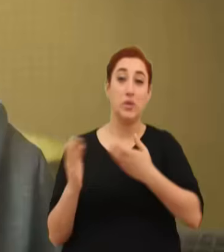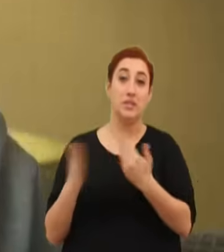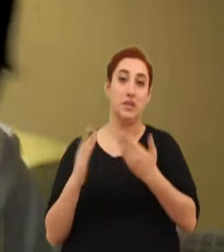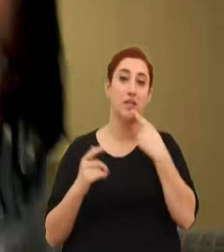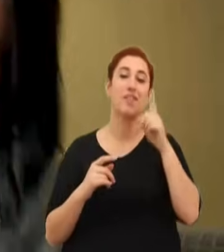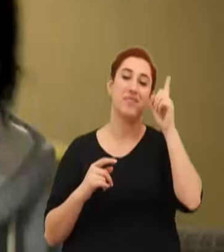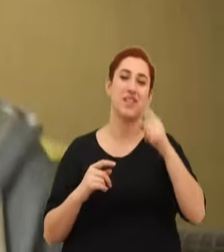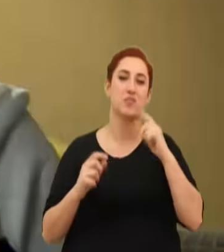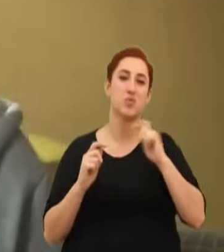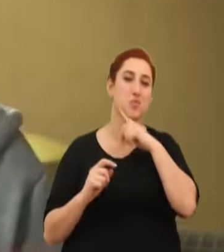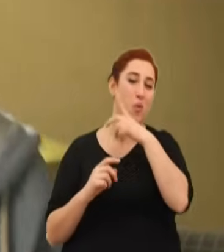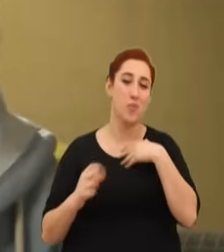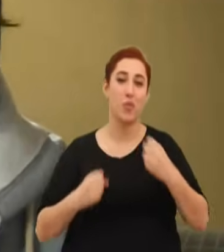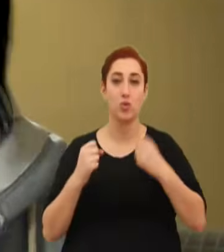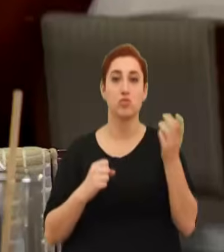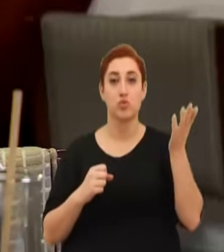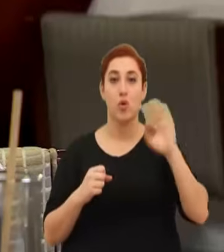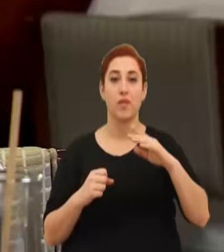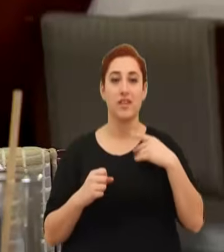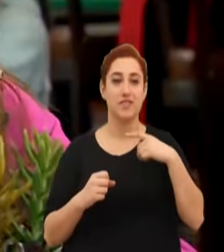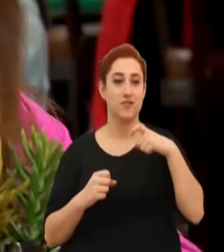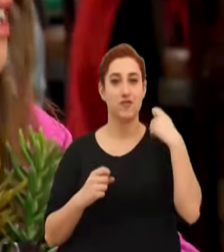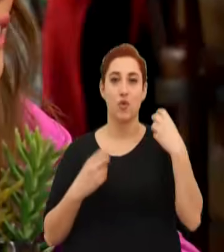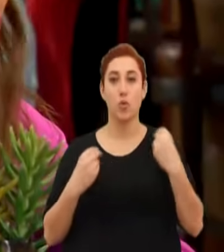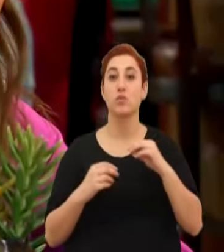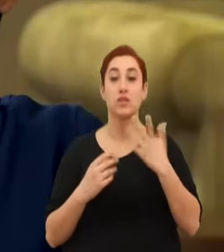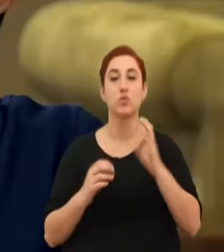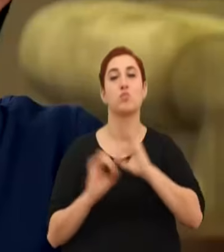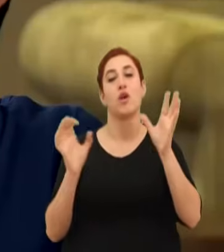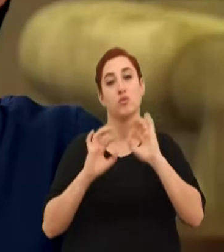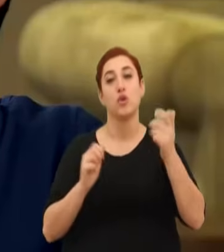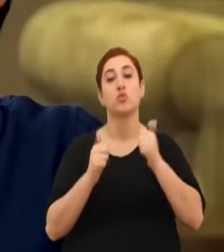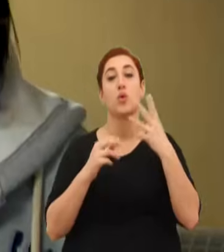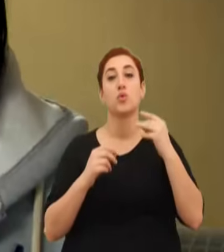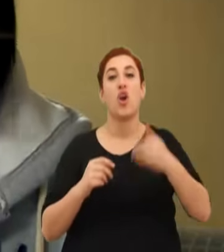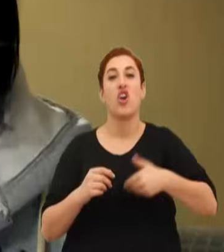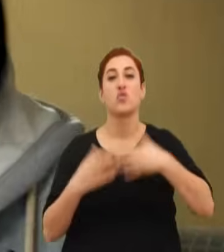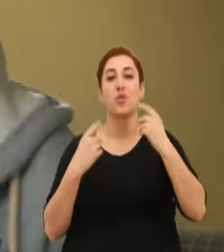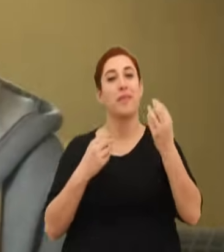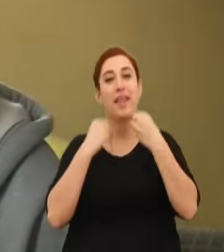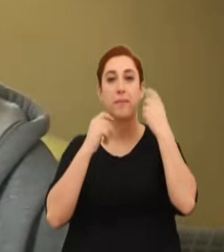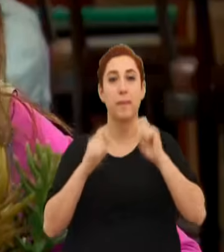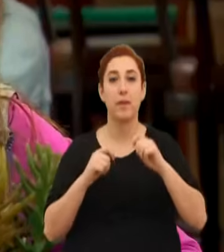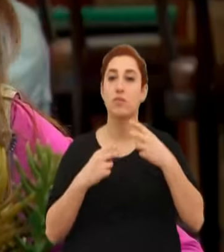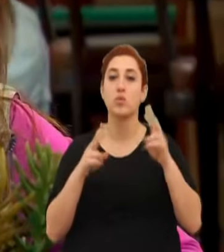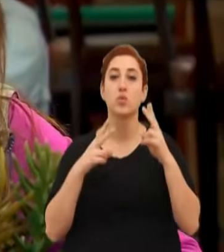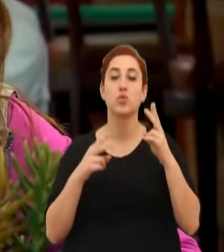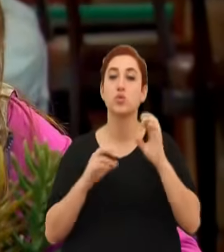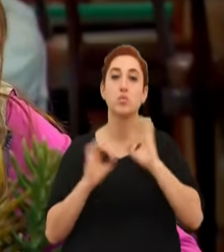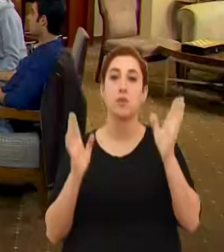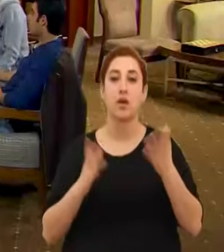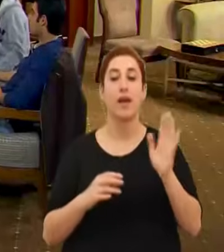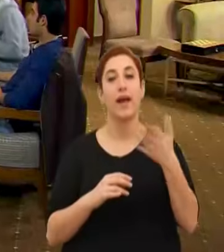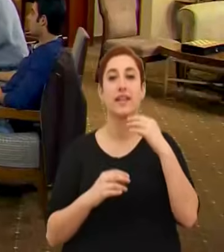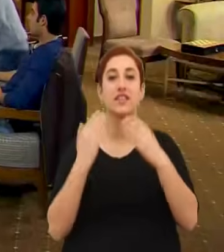seni. Ya ilk başta zorla koştum ama yani sonra nasıldım? Süperdin. Ya spor çok karnımı acıktırdı. Bir şeyler yiyelim mi? Olur canım, süper